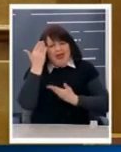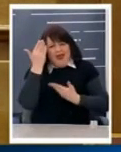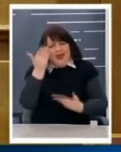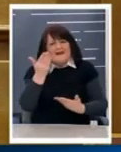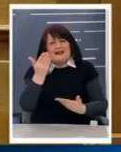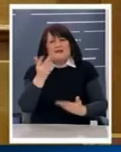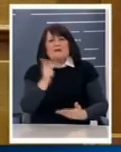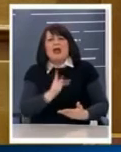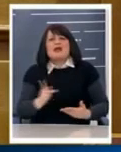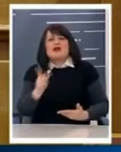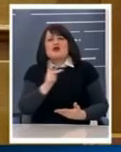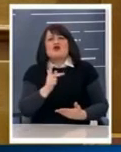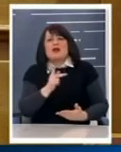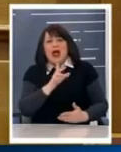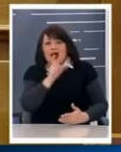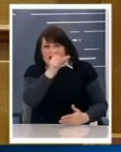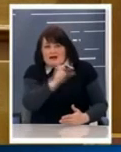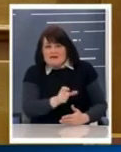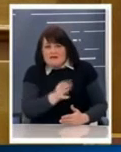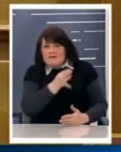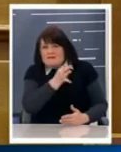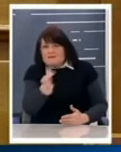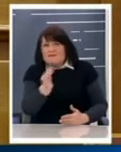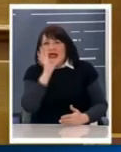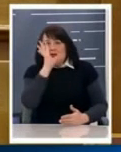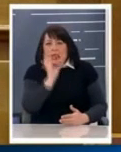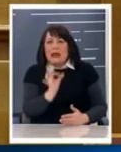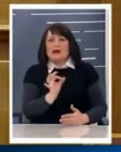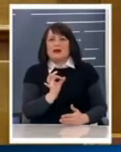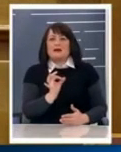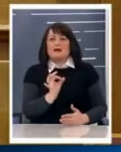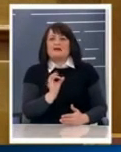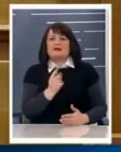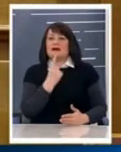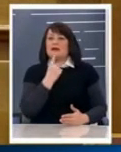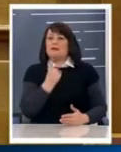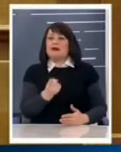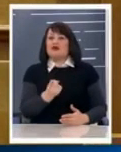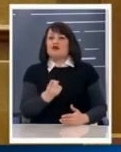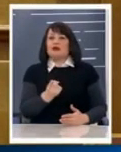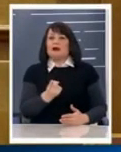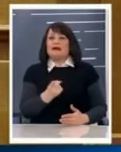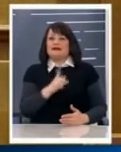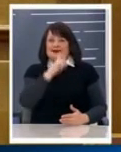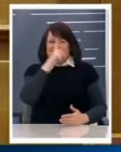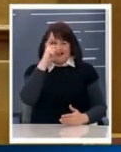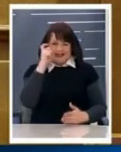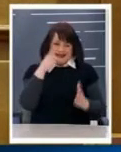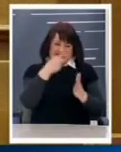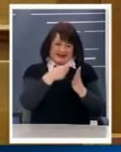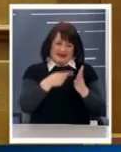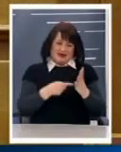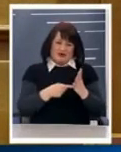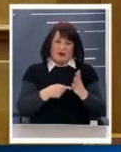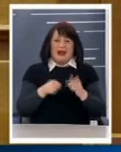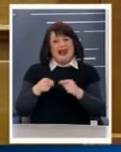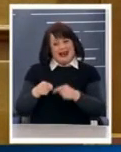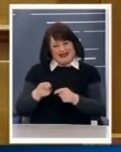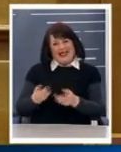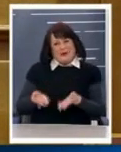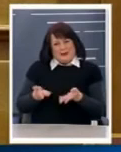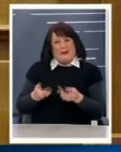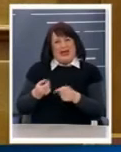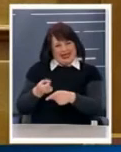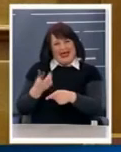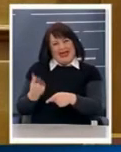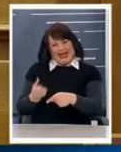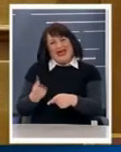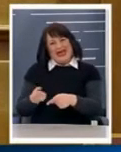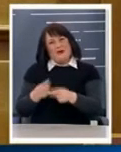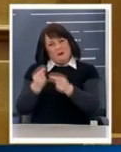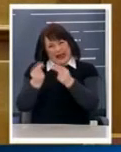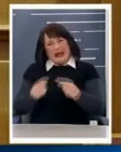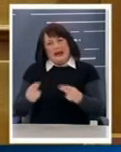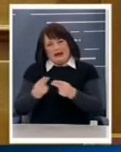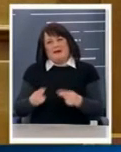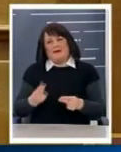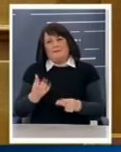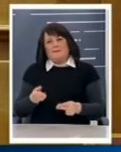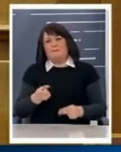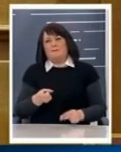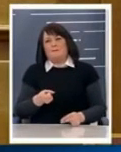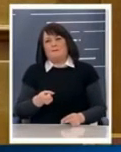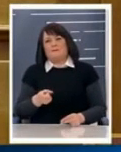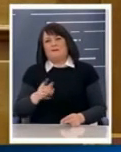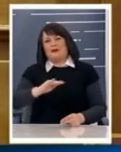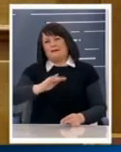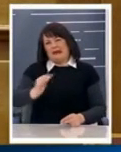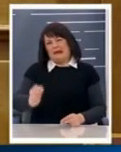η κοινωνία από το να της λες τα δύσκολα πράγματα και να της λες και έχουμε και κάποιες λύσεις να χρυσωθεί